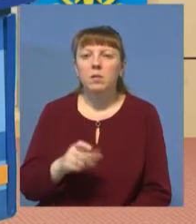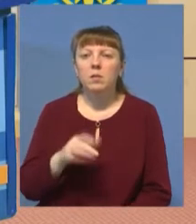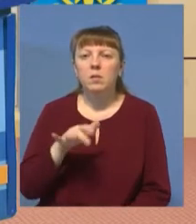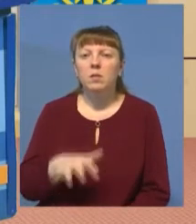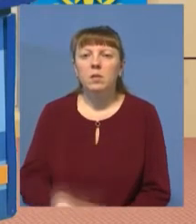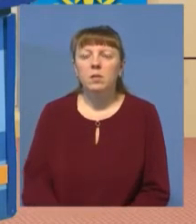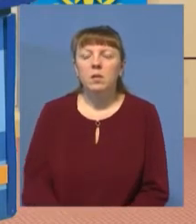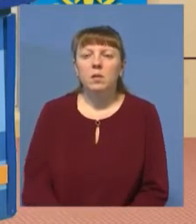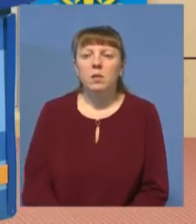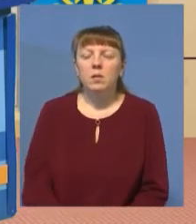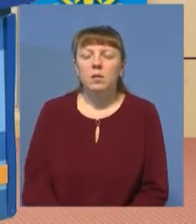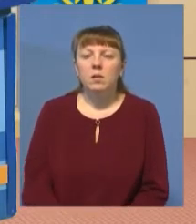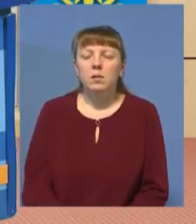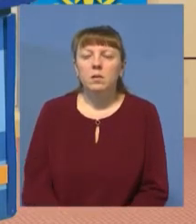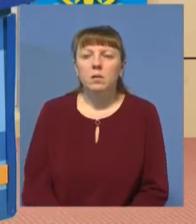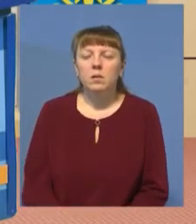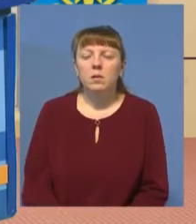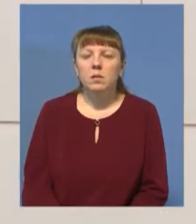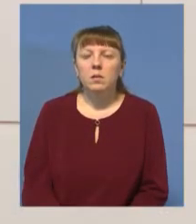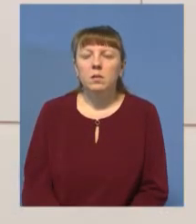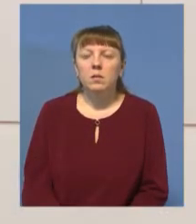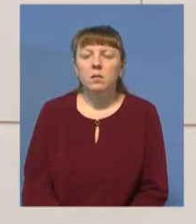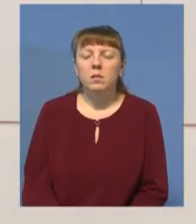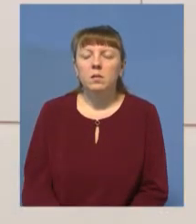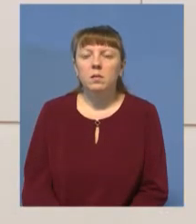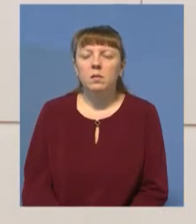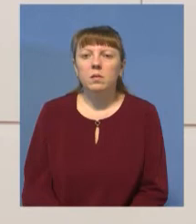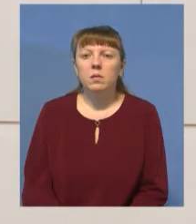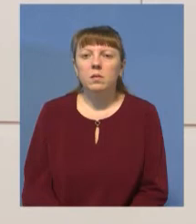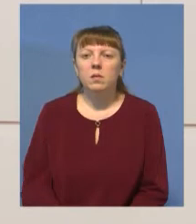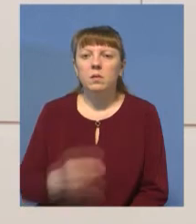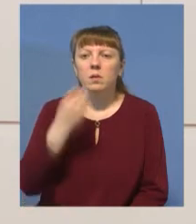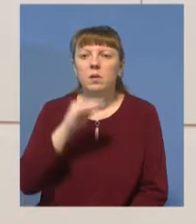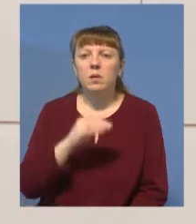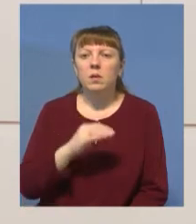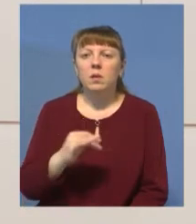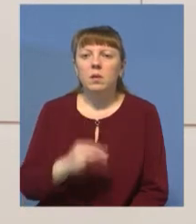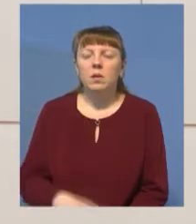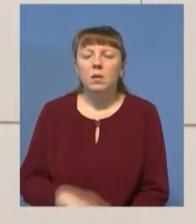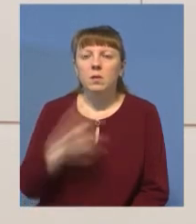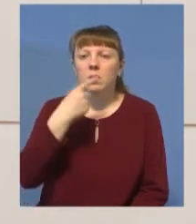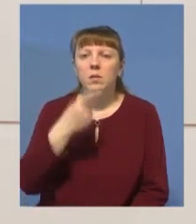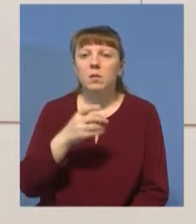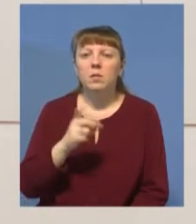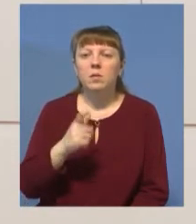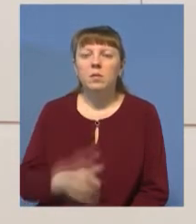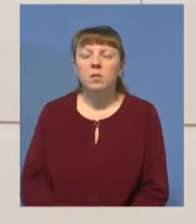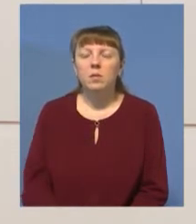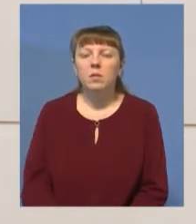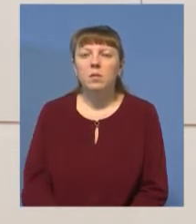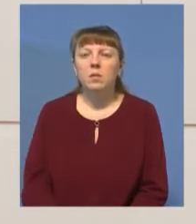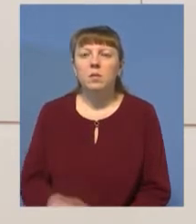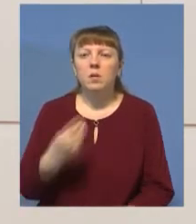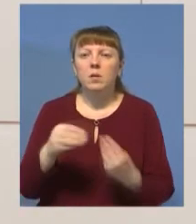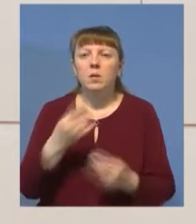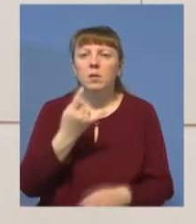– это связано с потребитель некачественного товара для личных нужд, изготовление